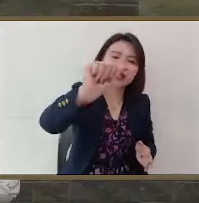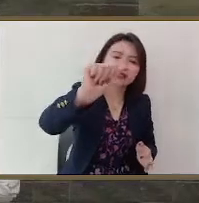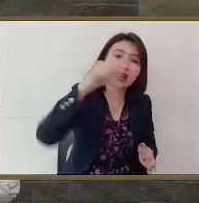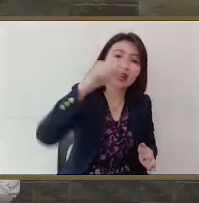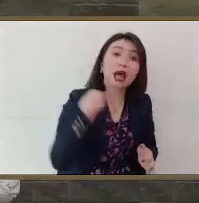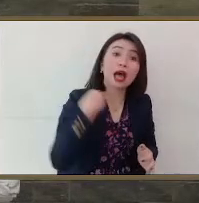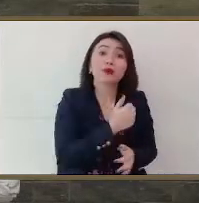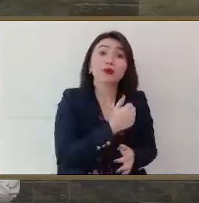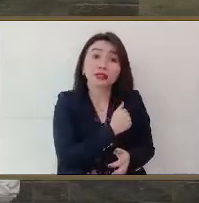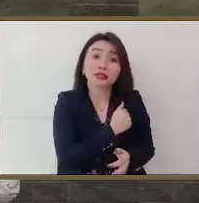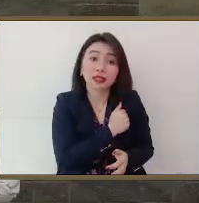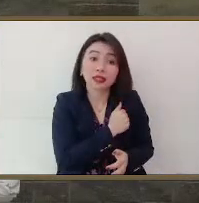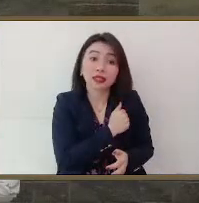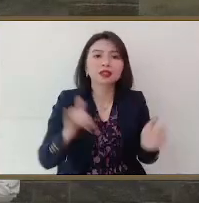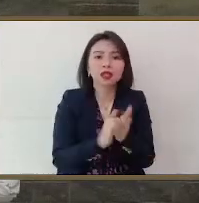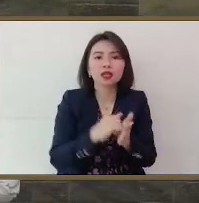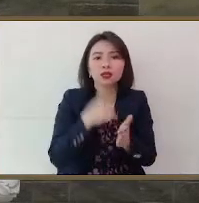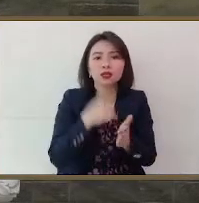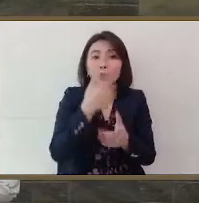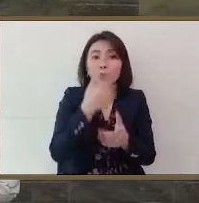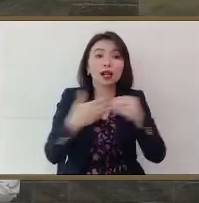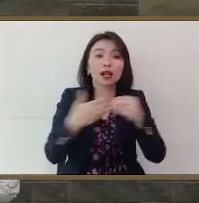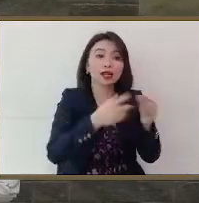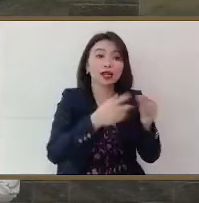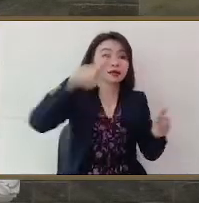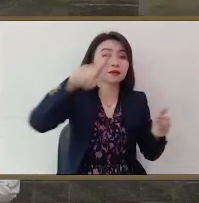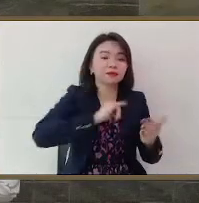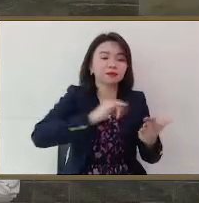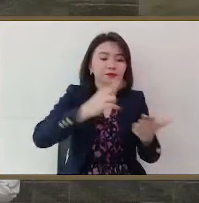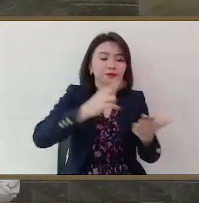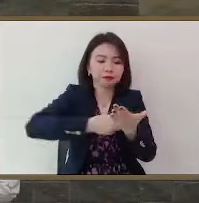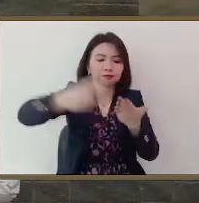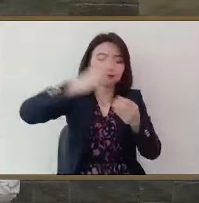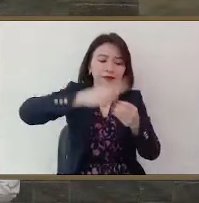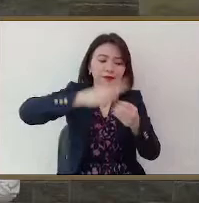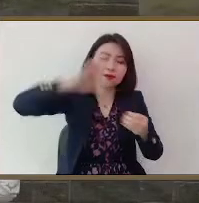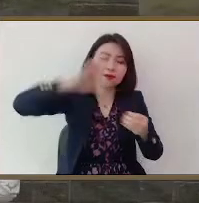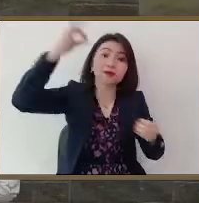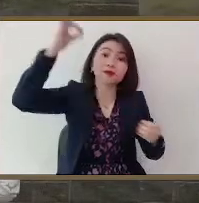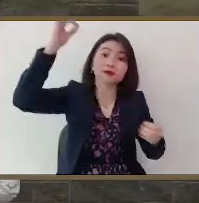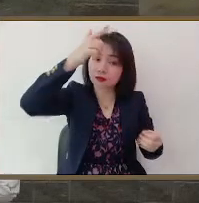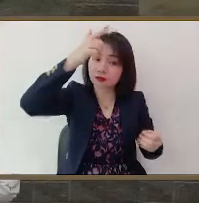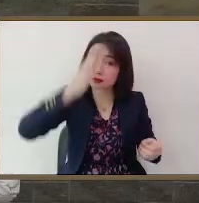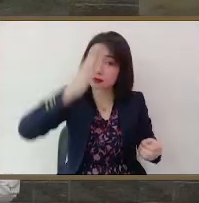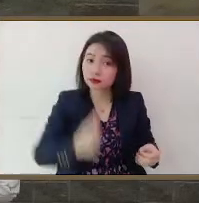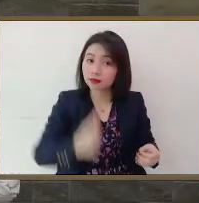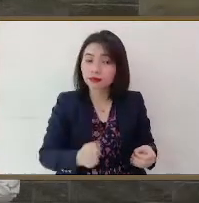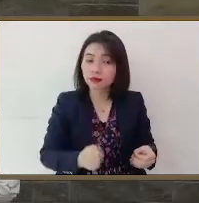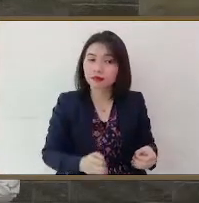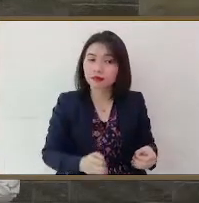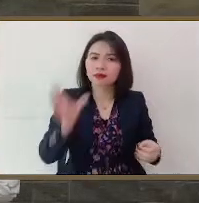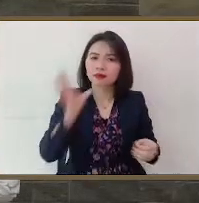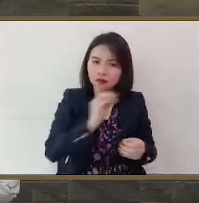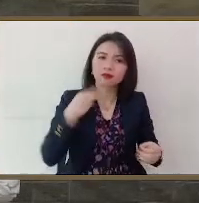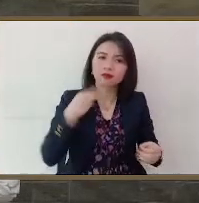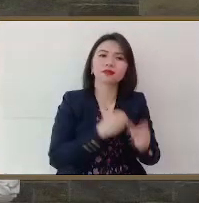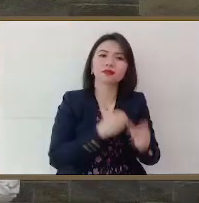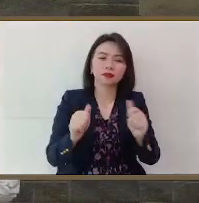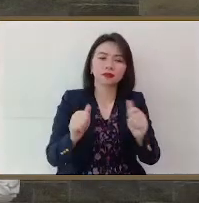nang nagli-lead sa atin ay ang Banal na Espiritu, ang Diyos, at mapapatunayan natin